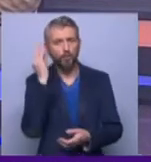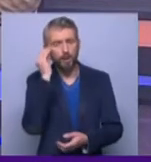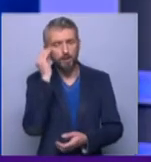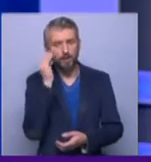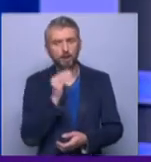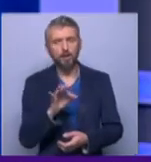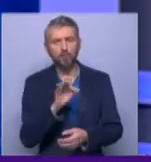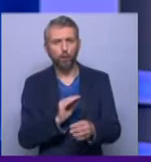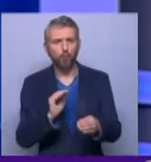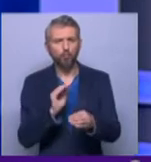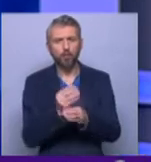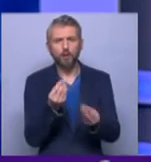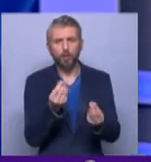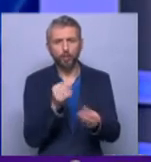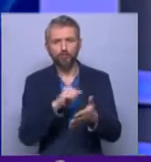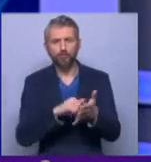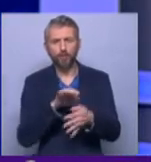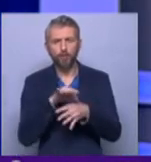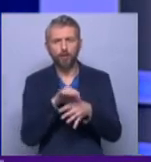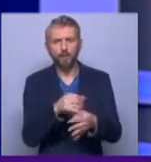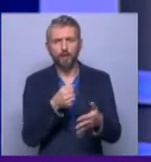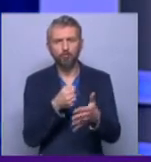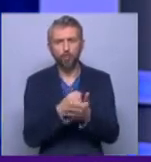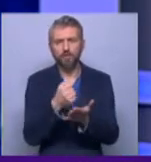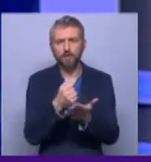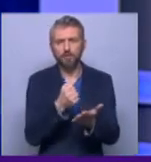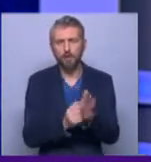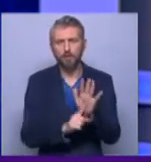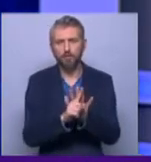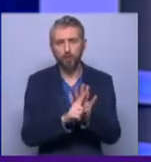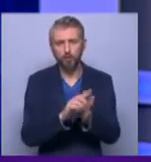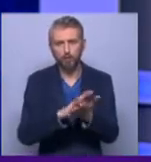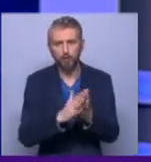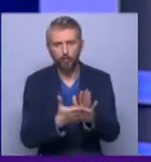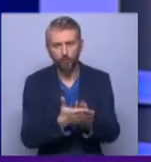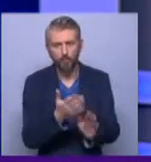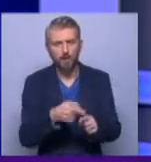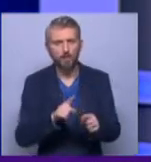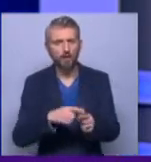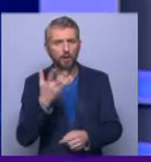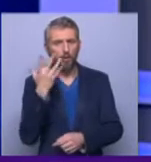про донарахування через приведення до стандартних температурних умов. Це коли